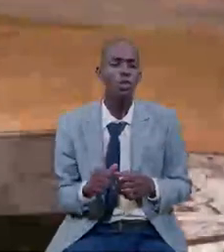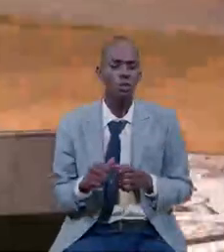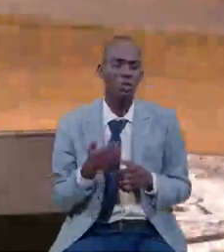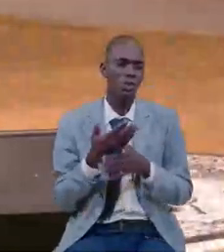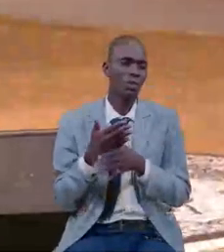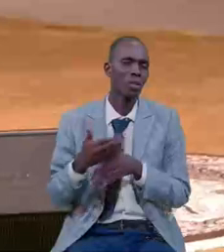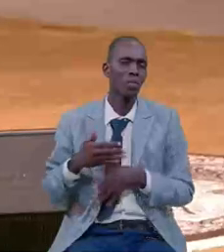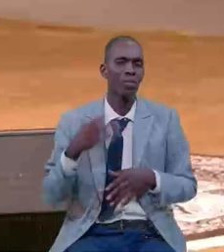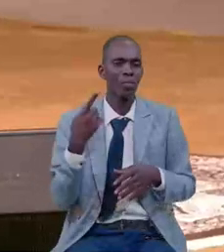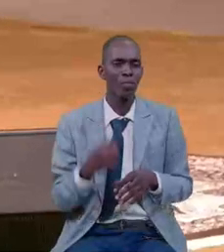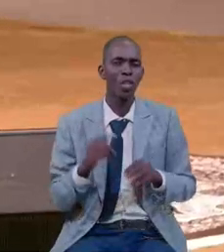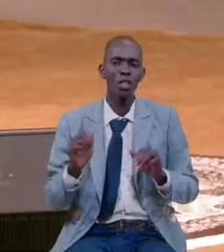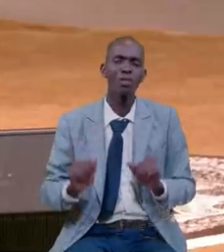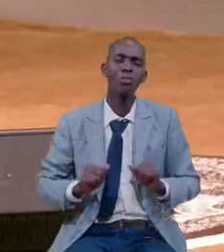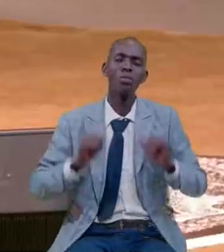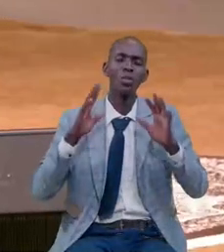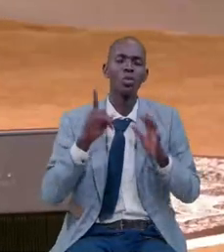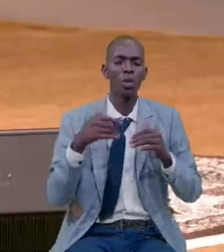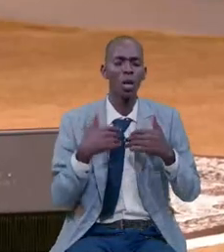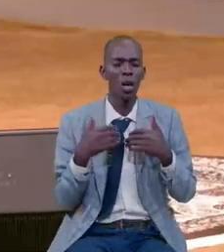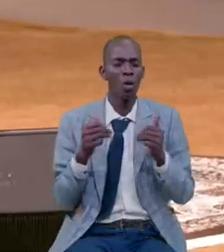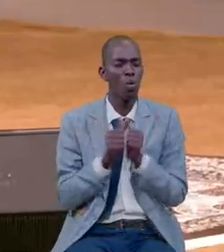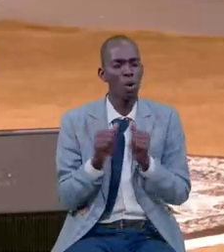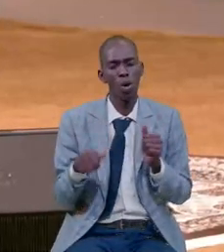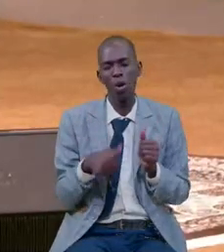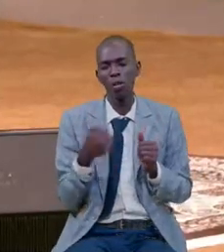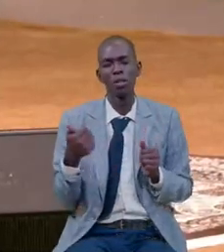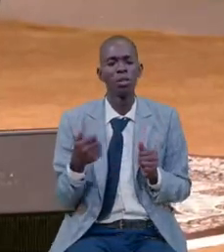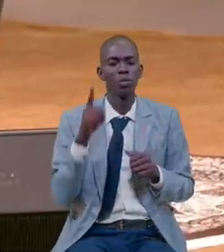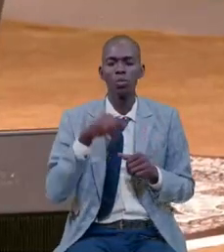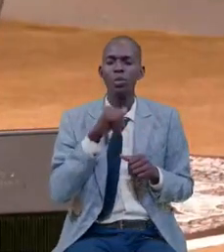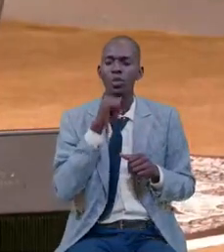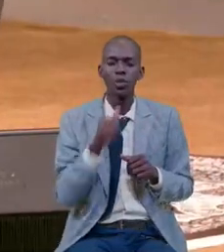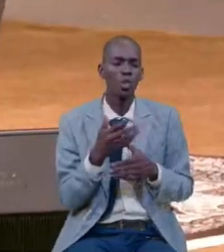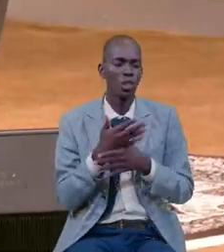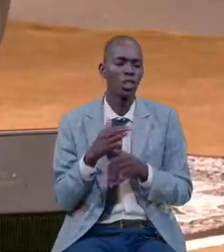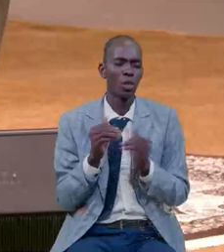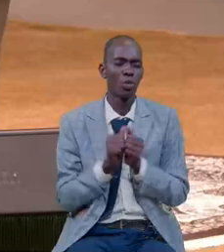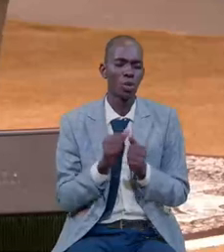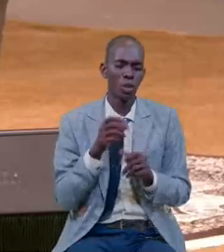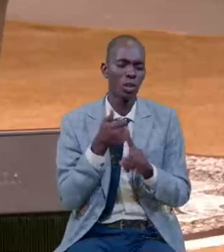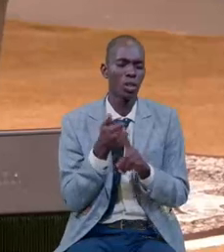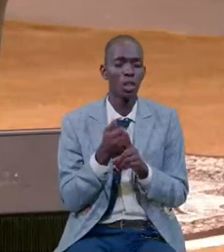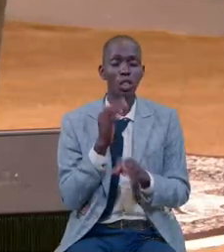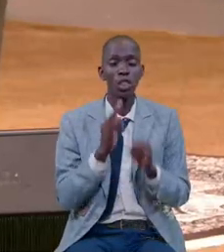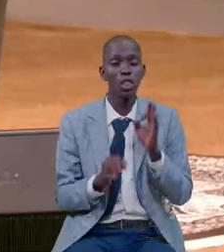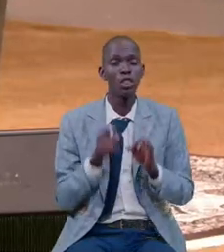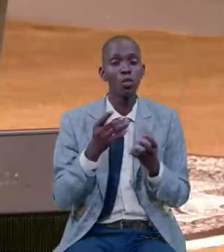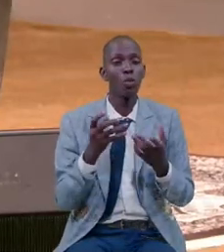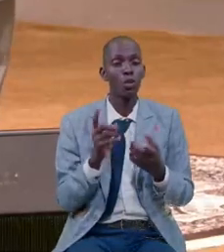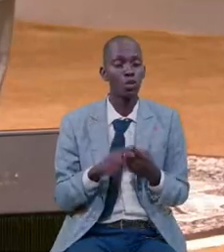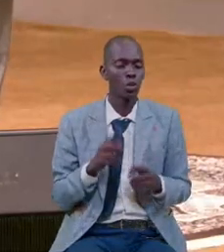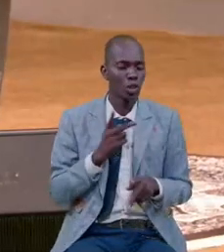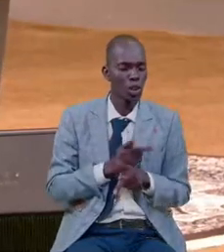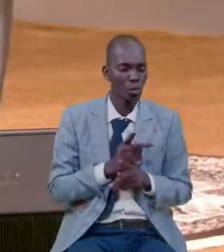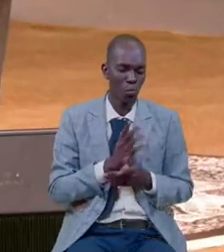soumission que vous avez à lui avec une autre personne, mais pas même vous. Si vous voulez garder une partie de